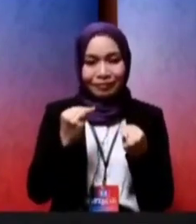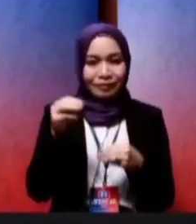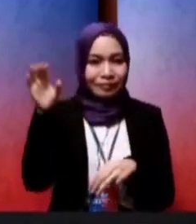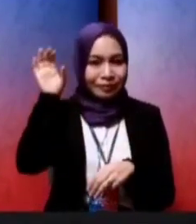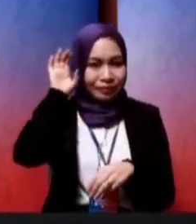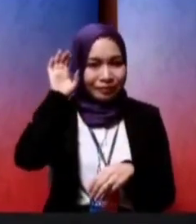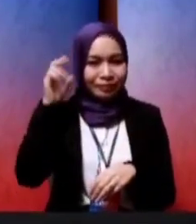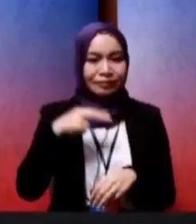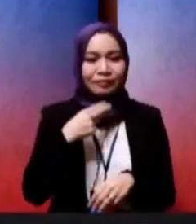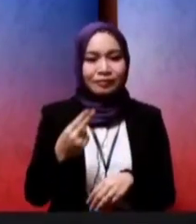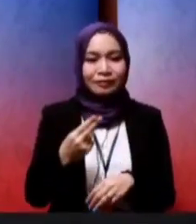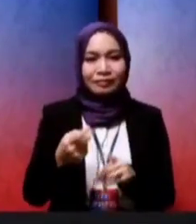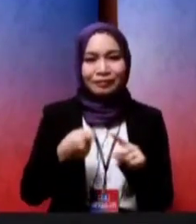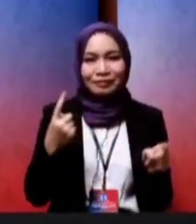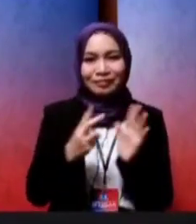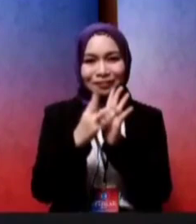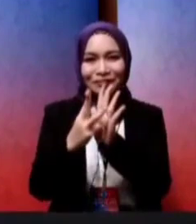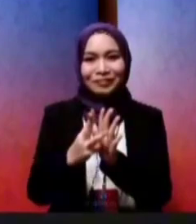perwakilan